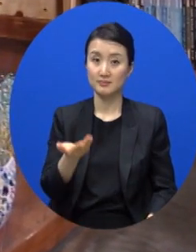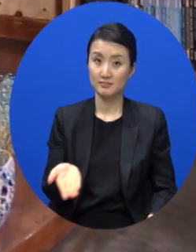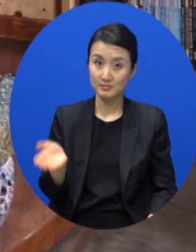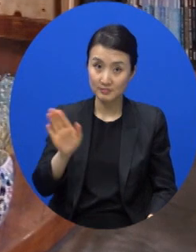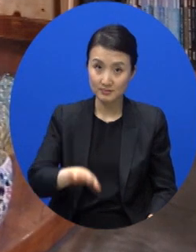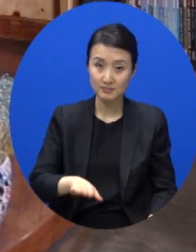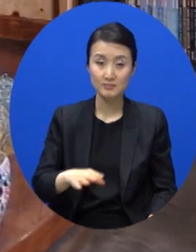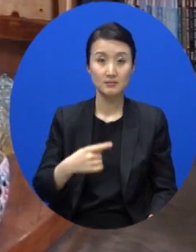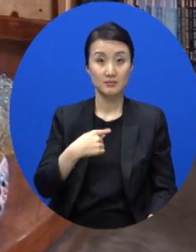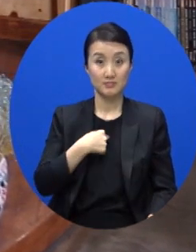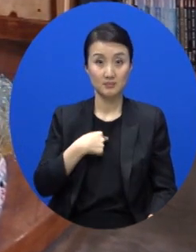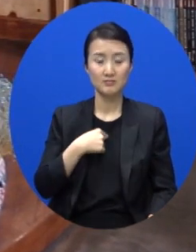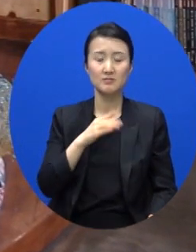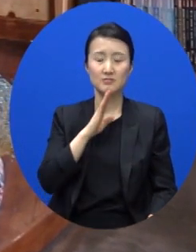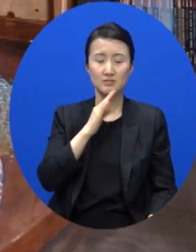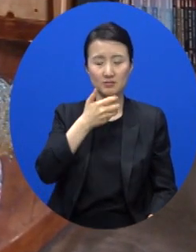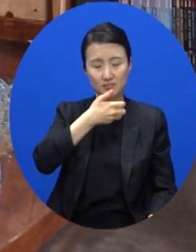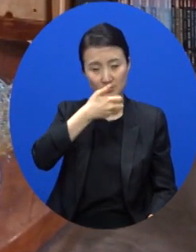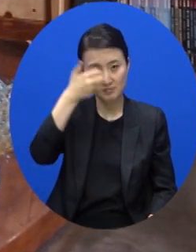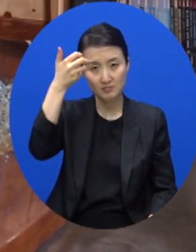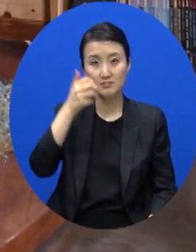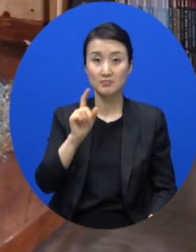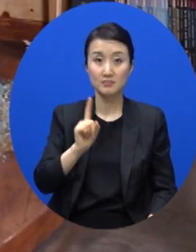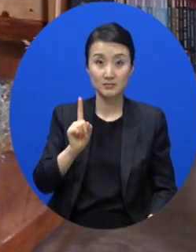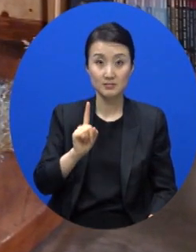그런데 저는 사실상 꿈이